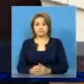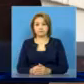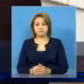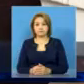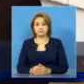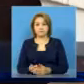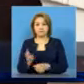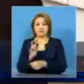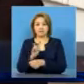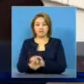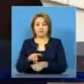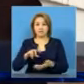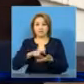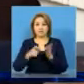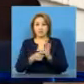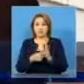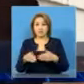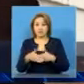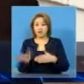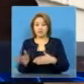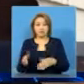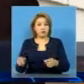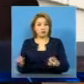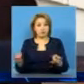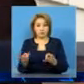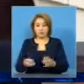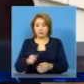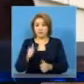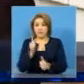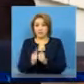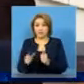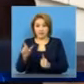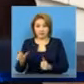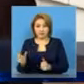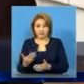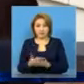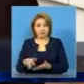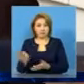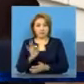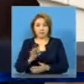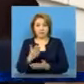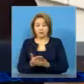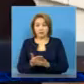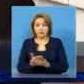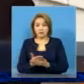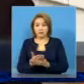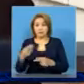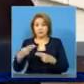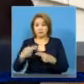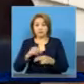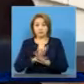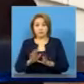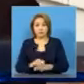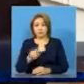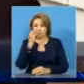кірген кабиналары ашық болу керек. Әрбір адам енді ештеңеге жаңағы неғылмау үшін бірақ по привычке